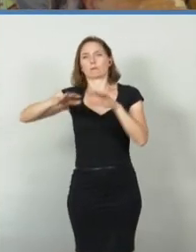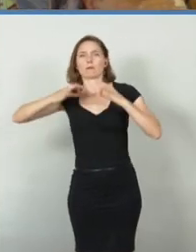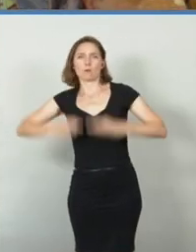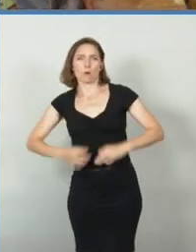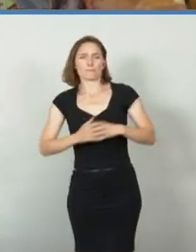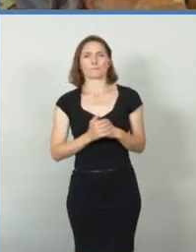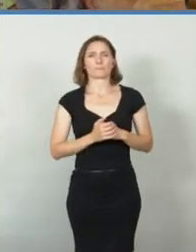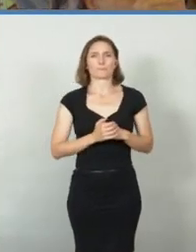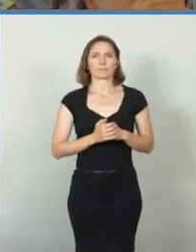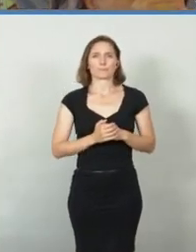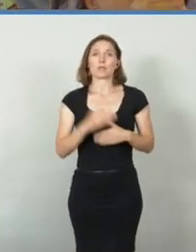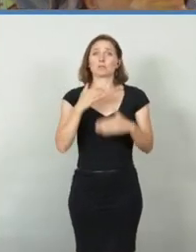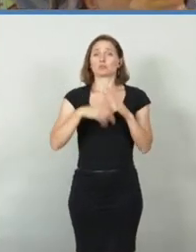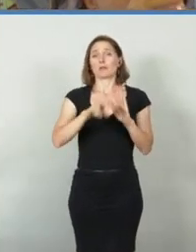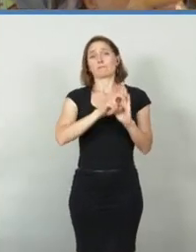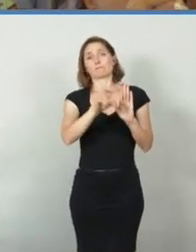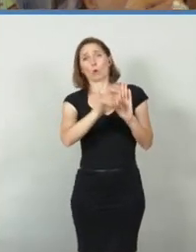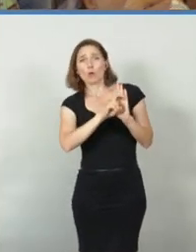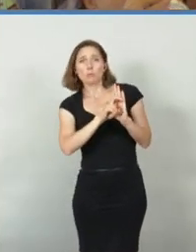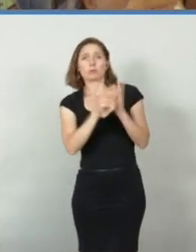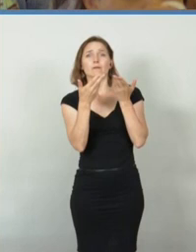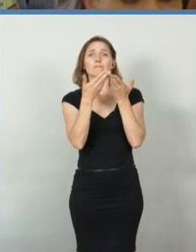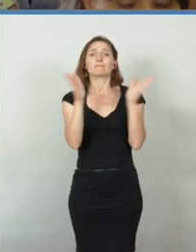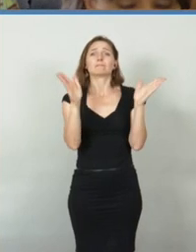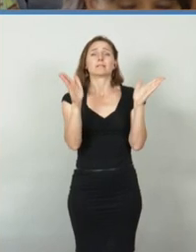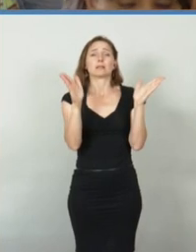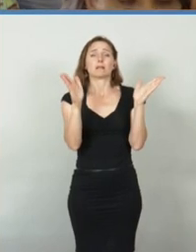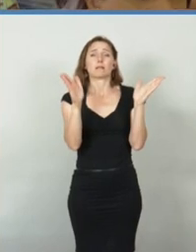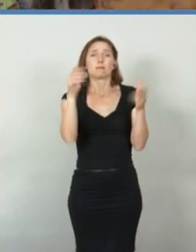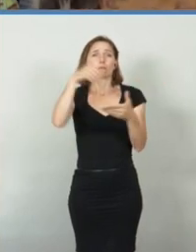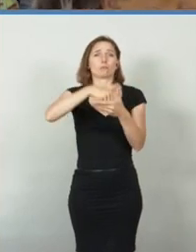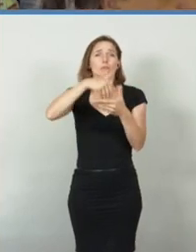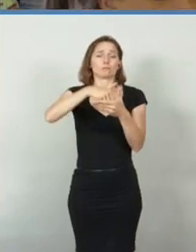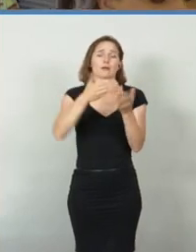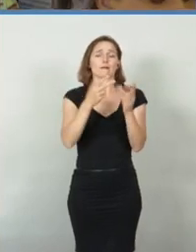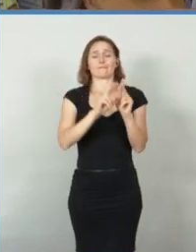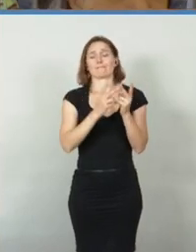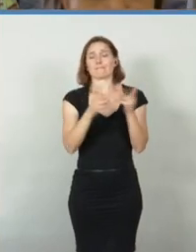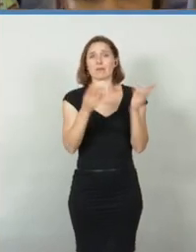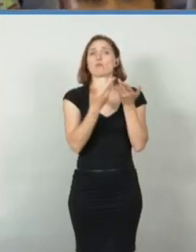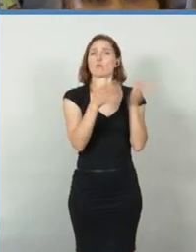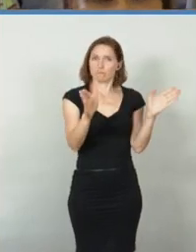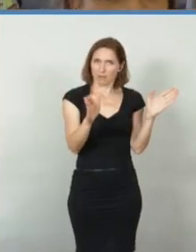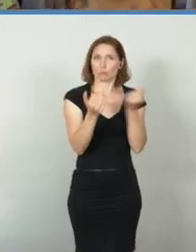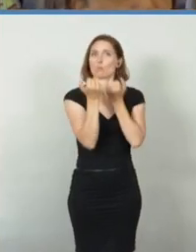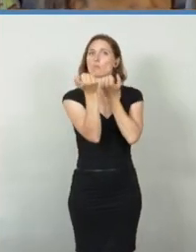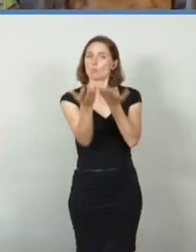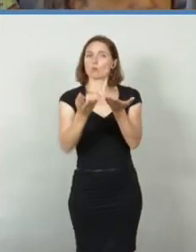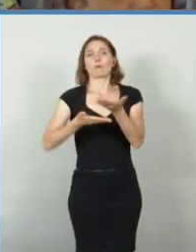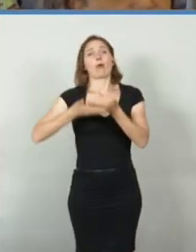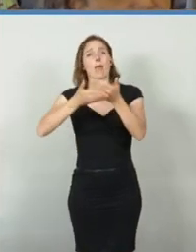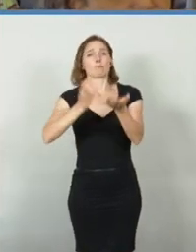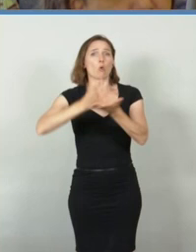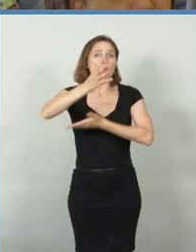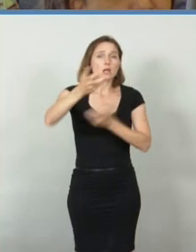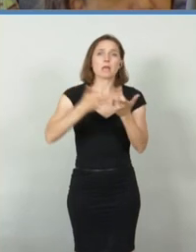au sein de la ville au sein de grenoble-ville ouverte est apportée aux associations des aides au projet notamment sous forme de subventions mise à